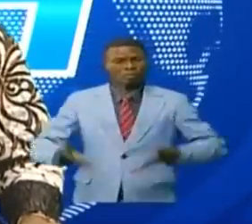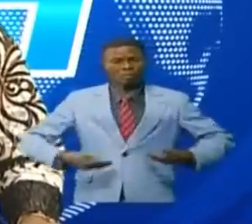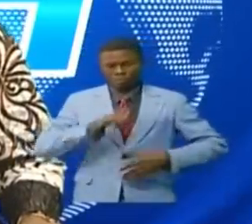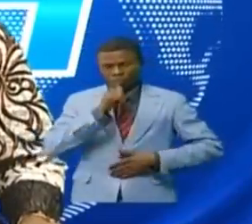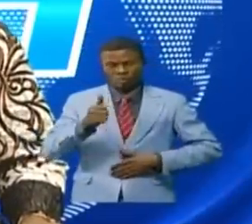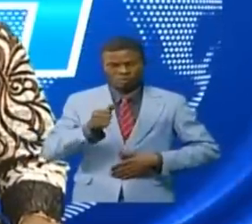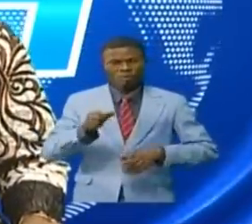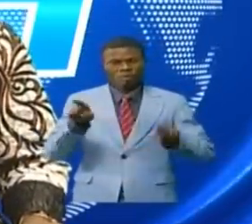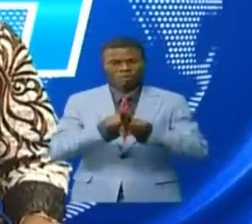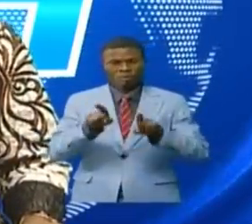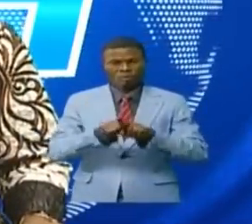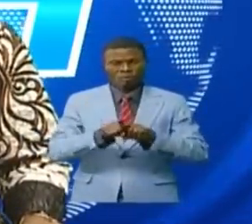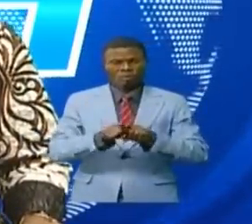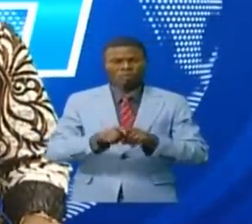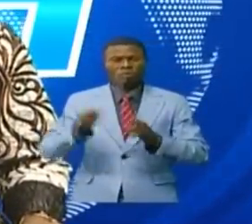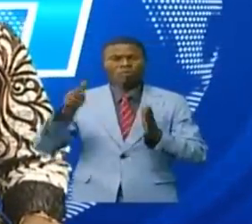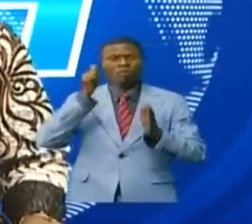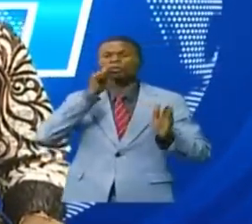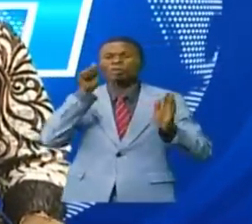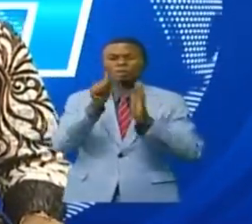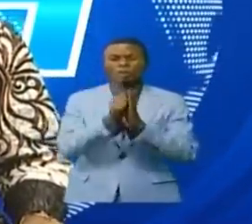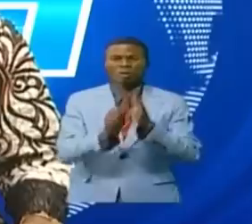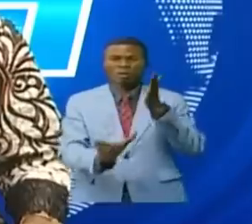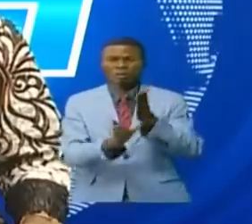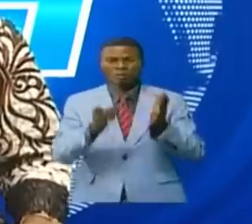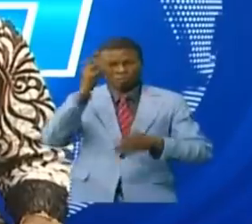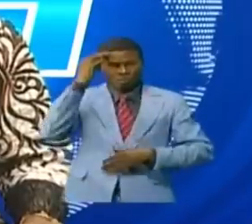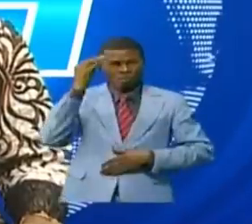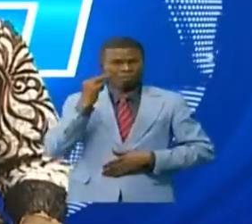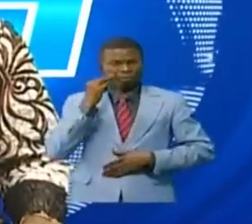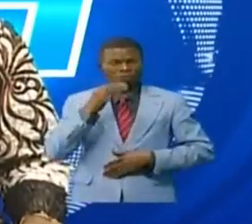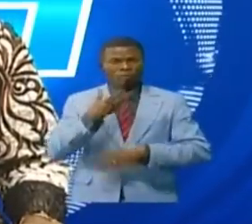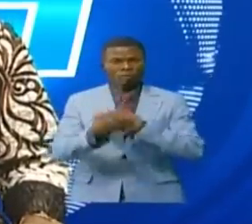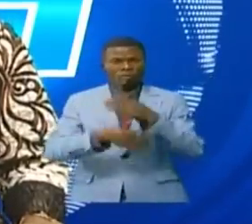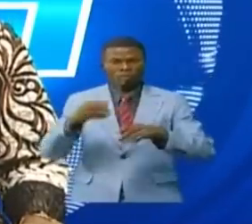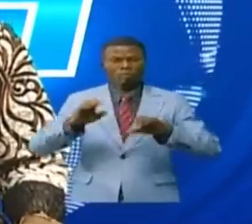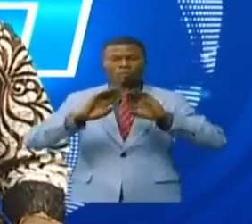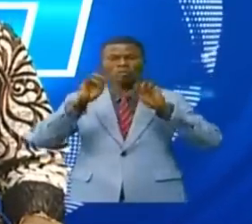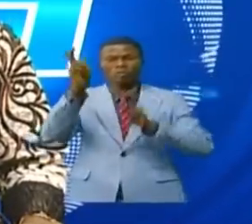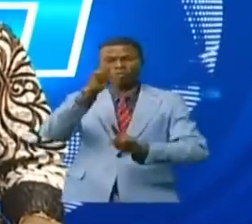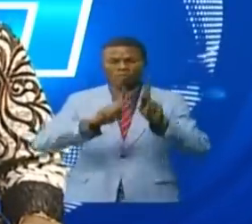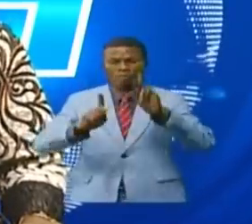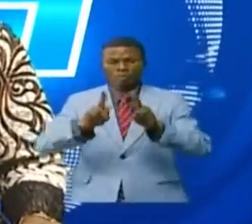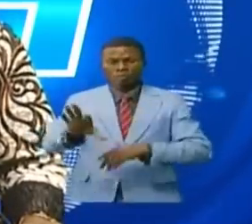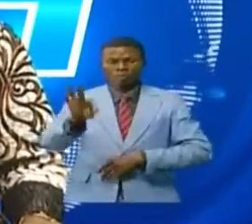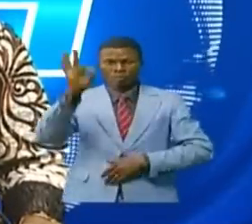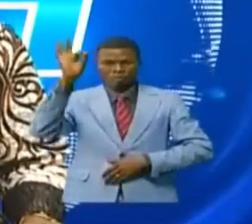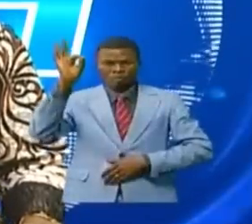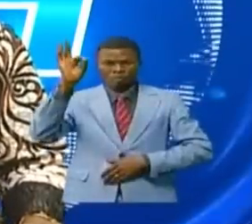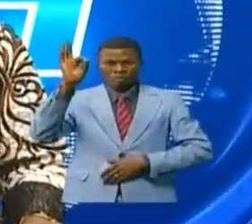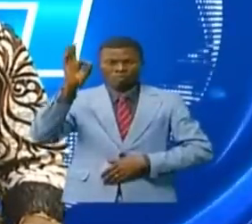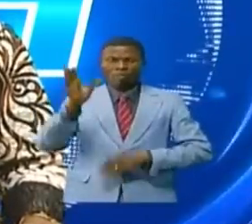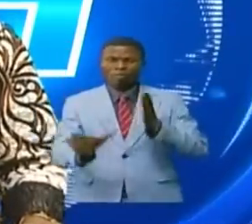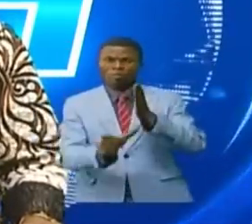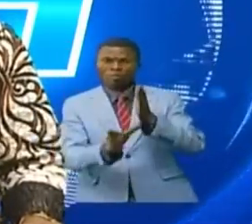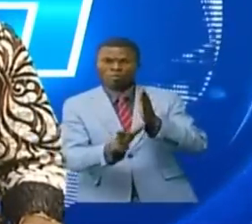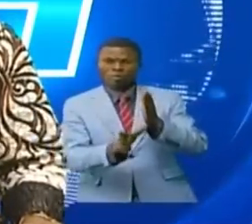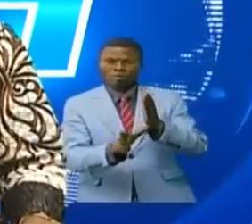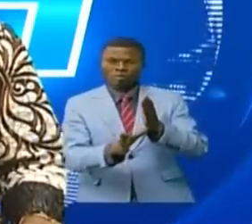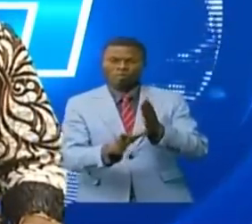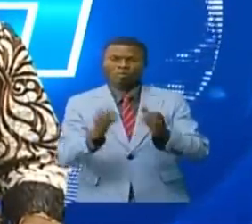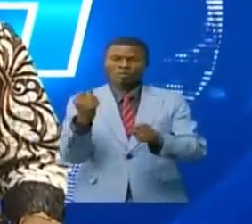relatives à l'exécution de l'arrêté du vice-premier ministre, ministre de la fonction publique portant désignation à titre intérimaire aux